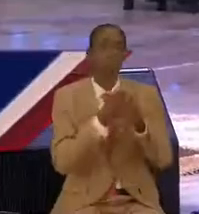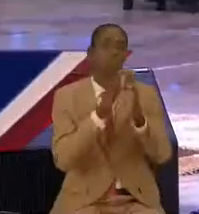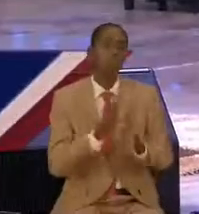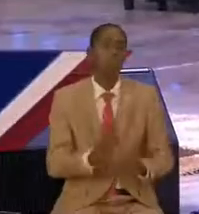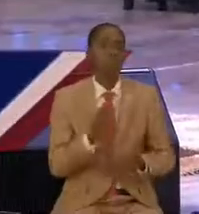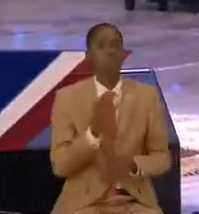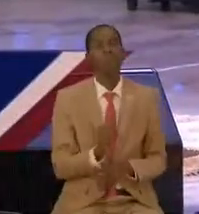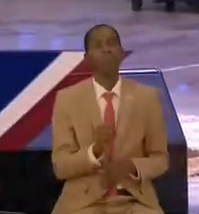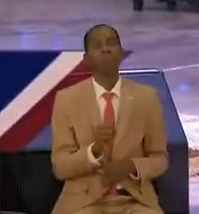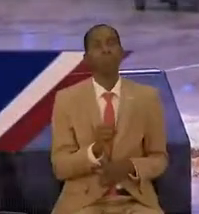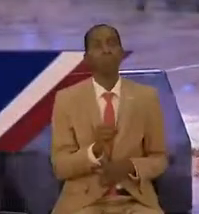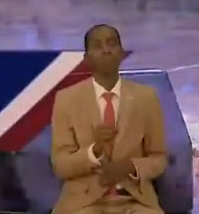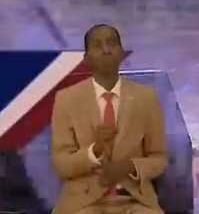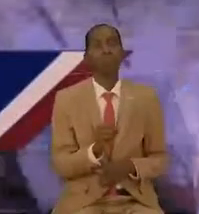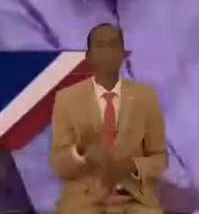Corinthiens 11,